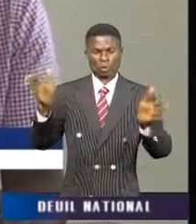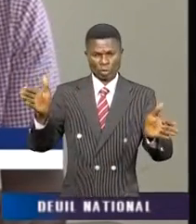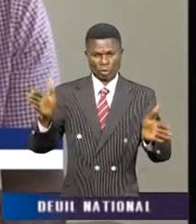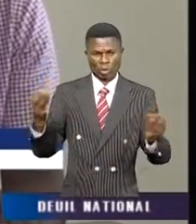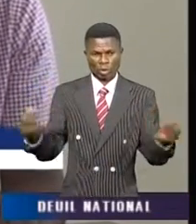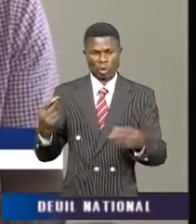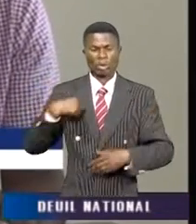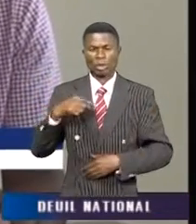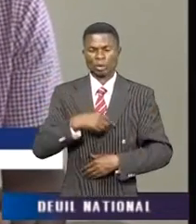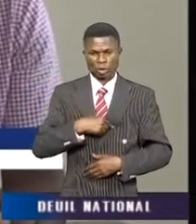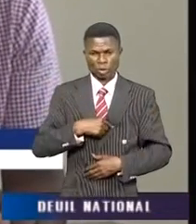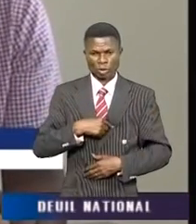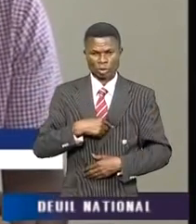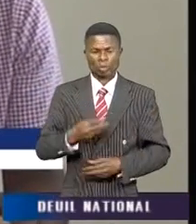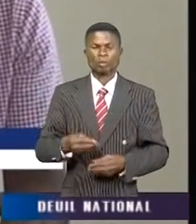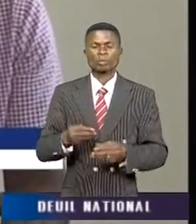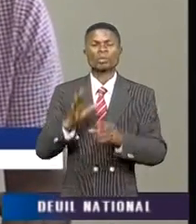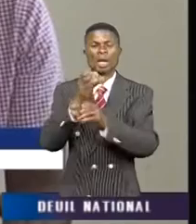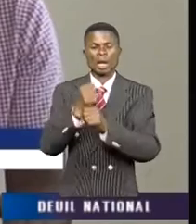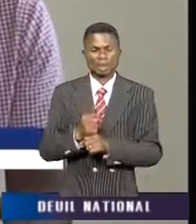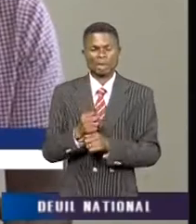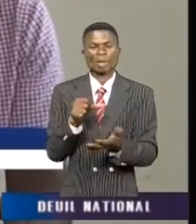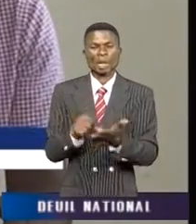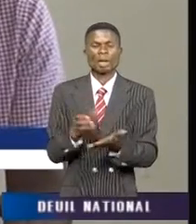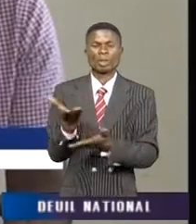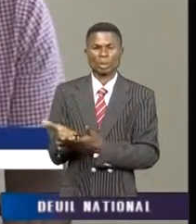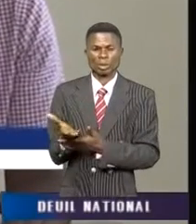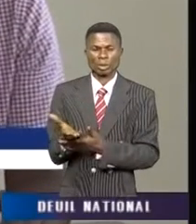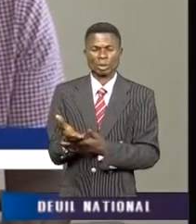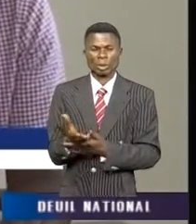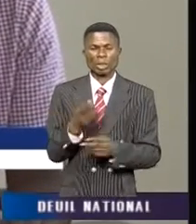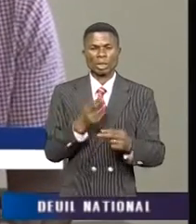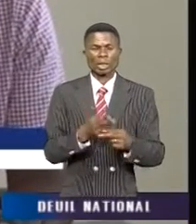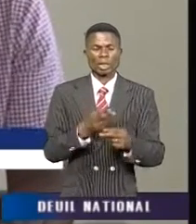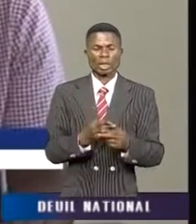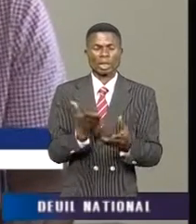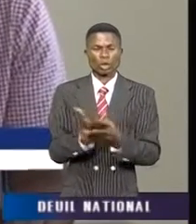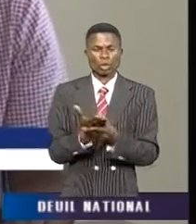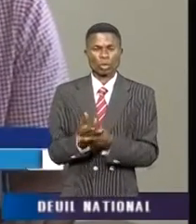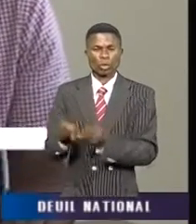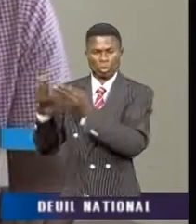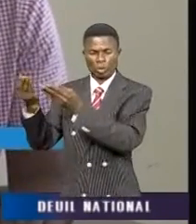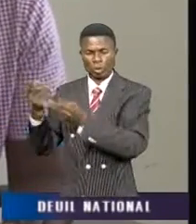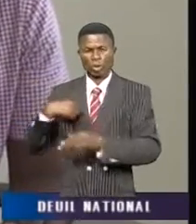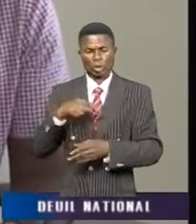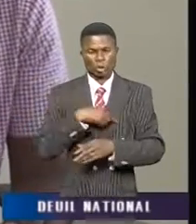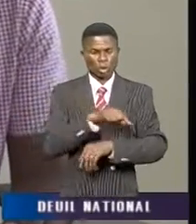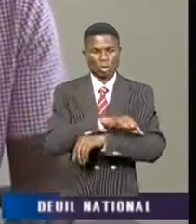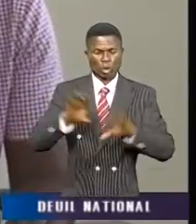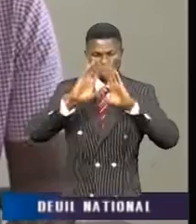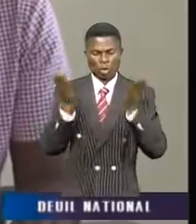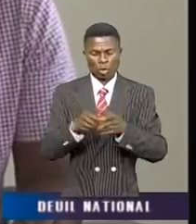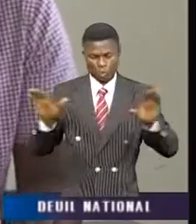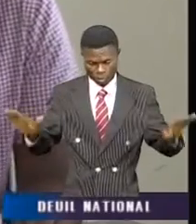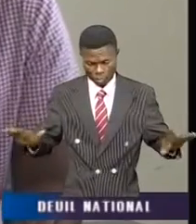pour ça que nous venons de lui acquiser réception. Il a gardé avec lui une copie et nous, au niveau de la communauté